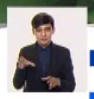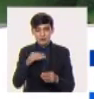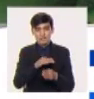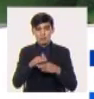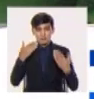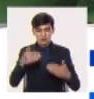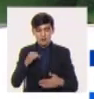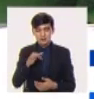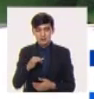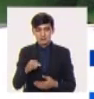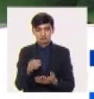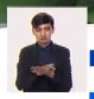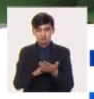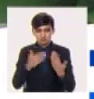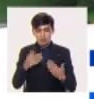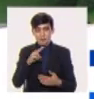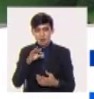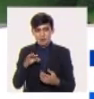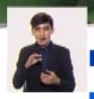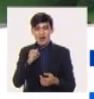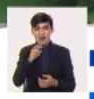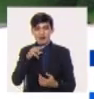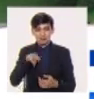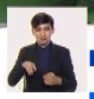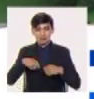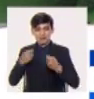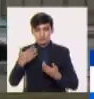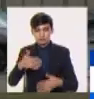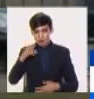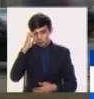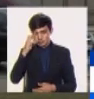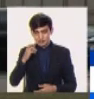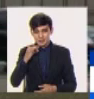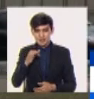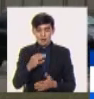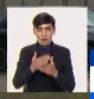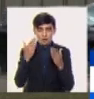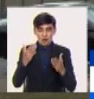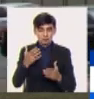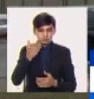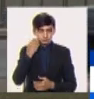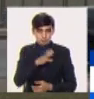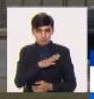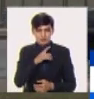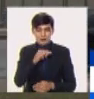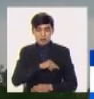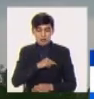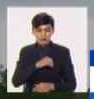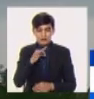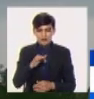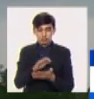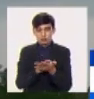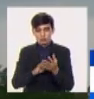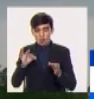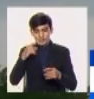выполнено, заактировано, по акту передано государству. Больших успехов удалось добиться в работе и по